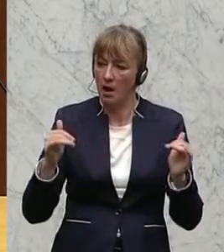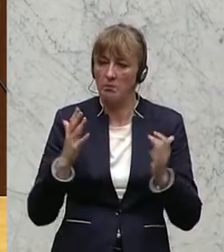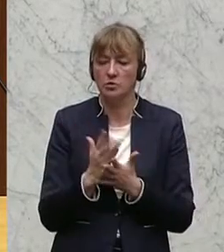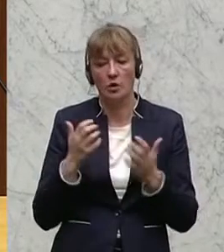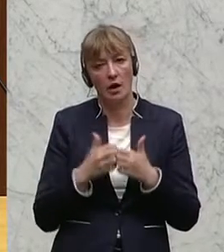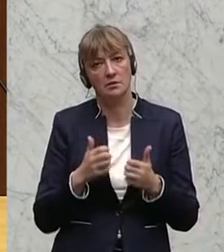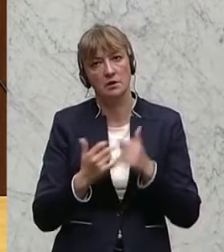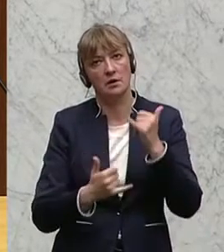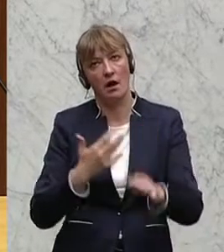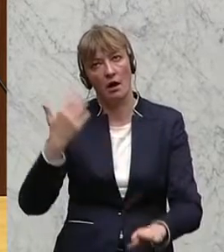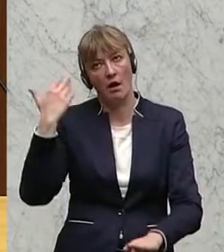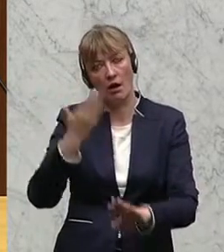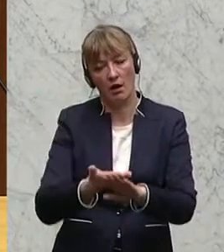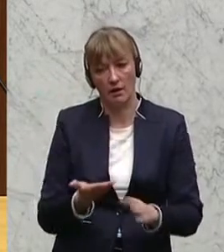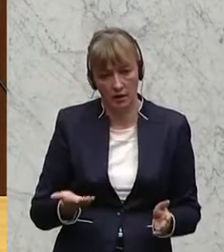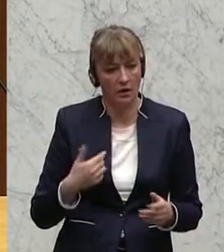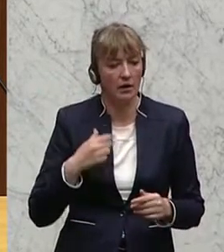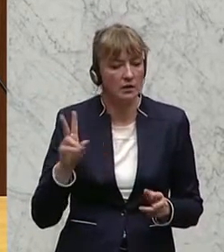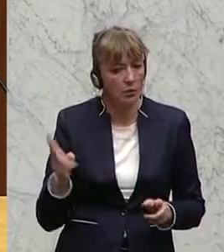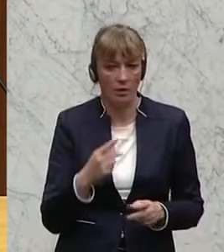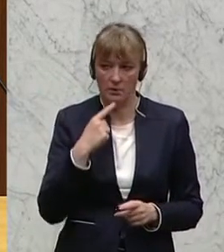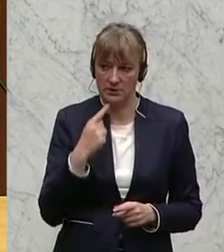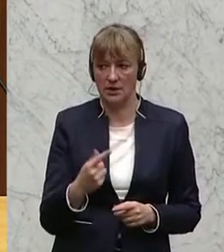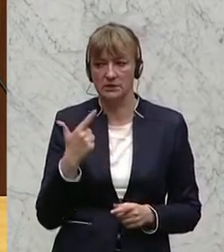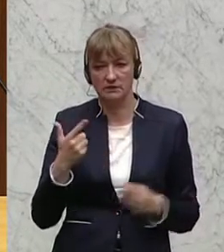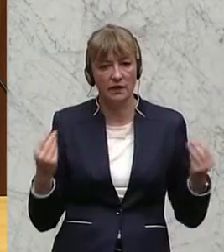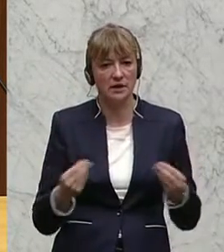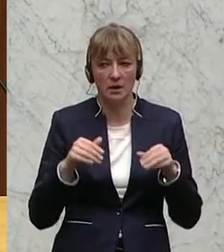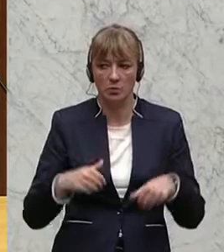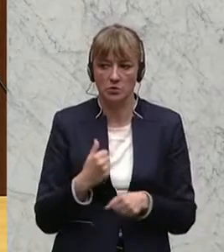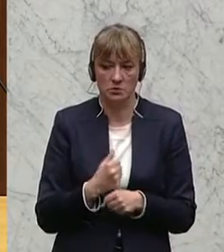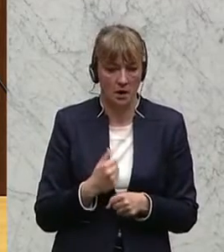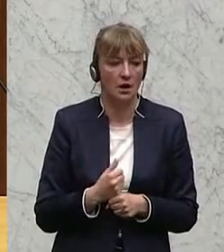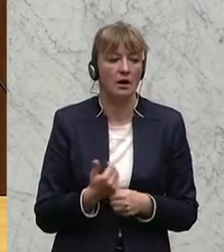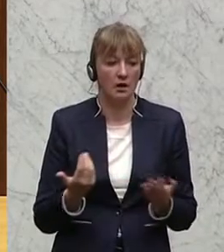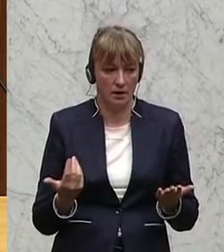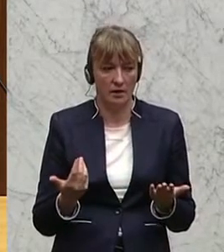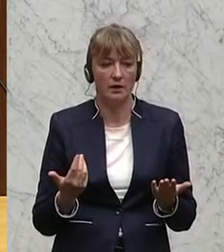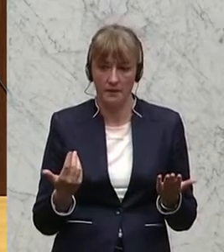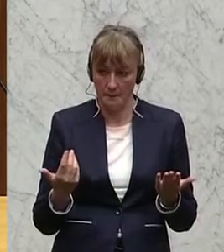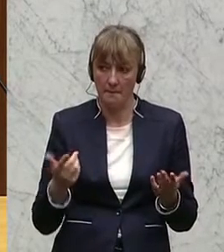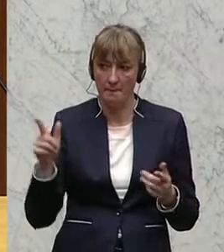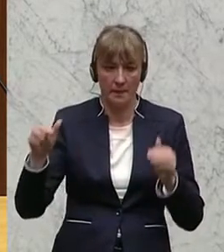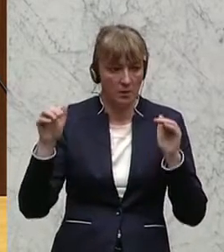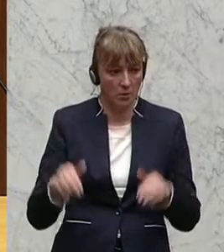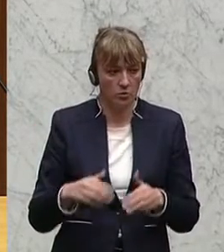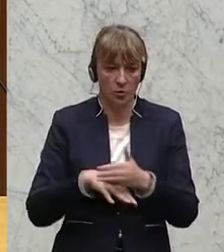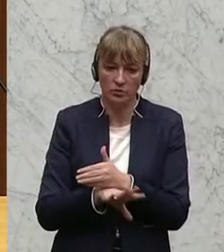schon seit Jahren. Und jetzt sage ich es noch einmal, zwei Dinge müssen Sie machen. Ich habe es Ihnen davor erklärt. Sie